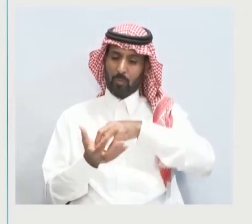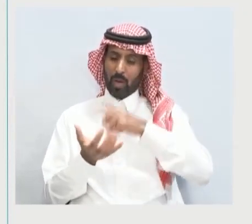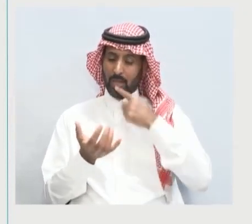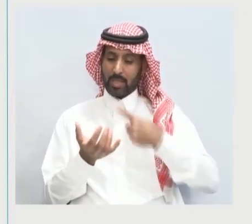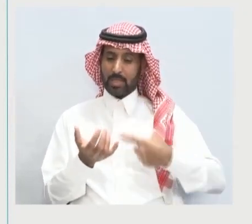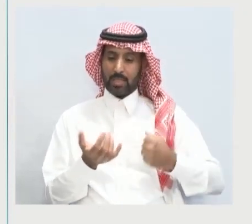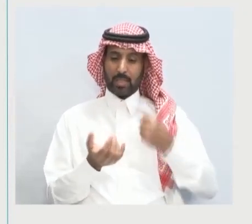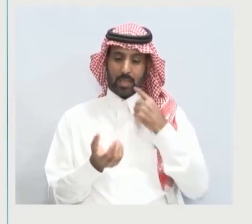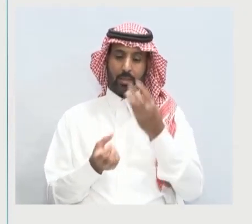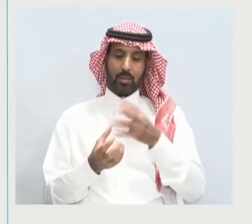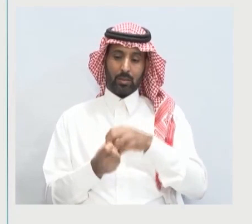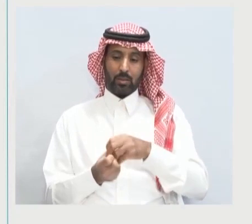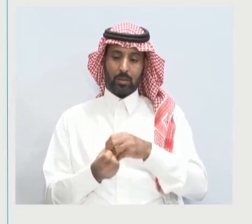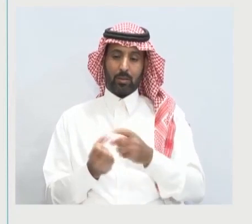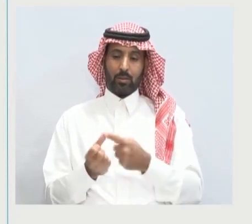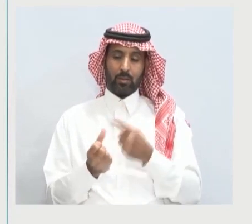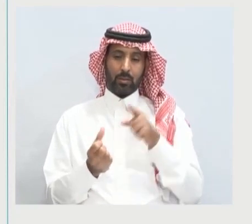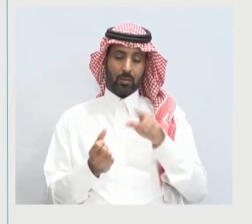على استعراض